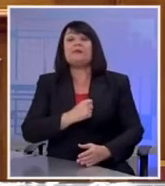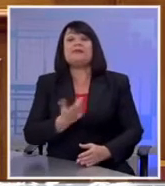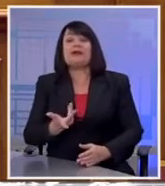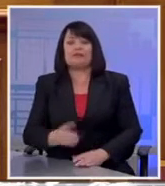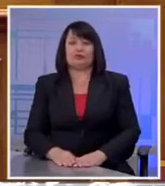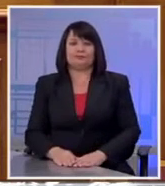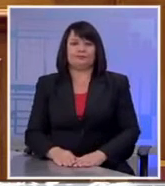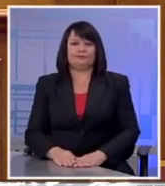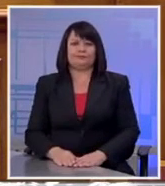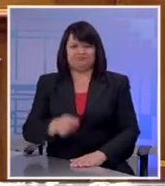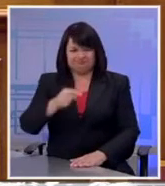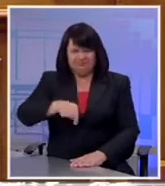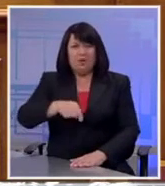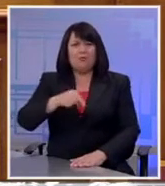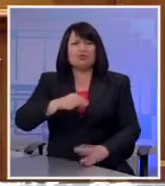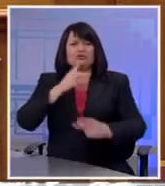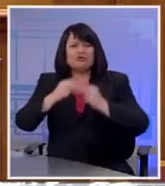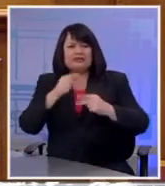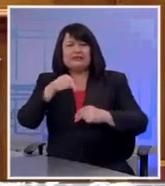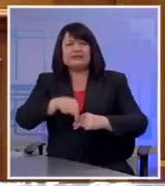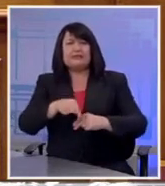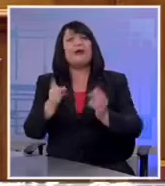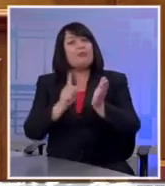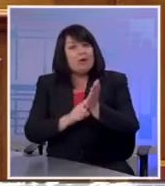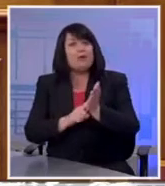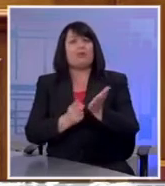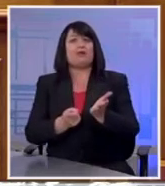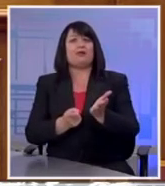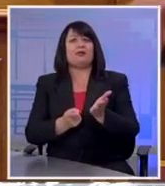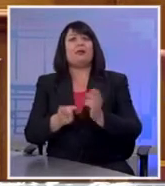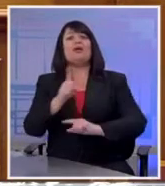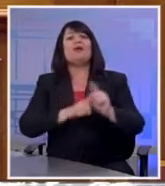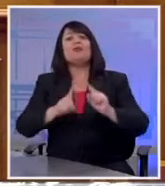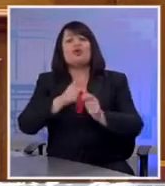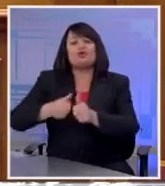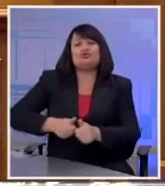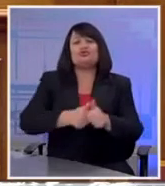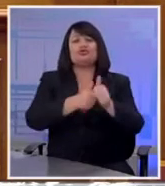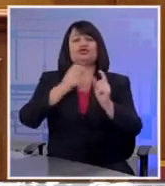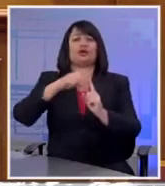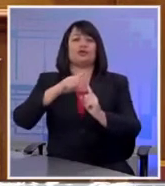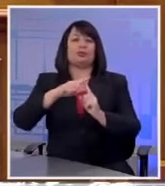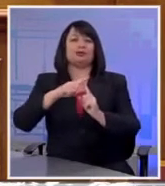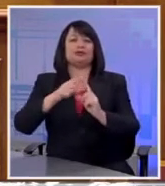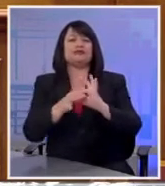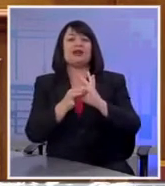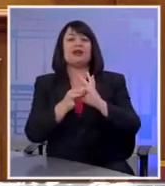Αντί λοιπόν να σας απασχολούν τέτοια θέματα, σας απασχολούν ποιος ήταν το ορδινάτσα του Τσοχατζόπουλου.